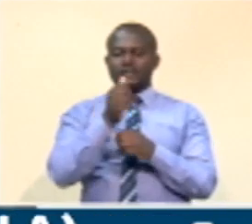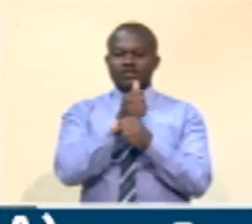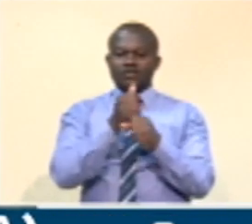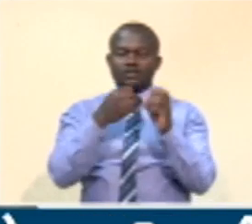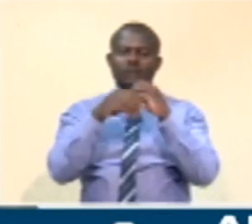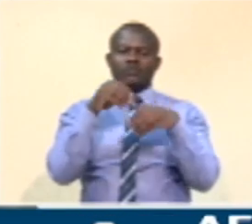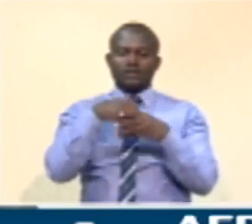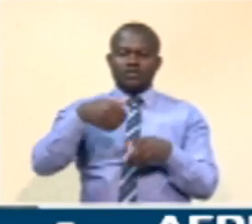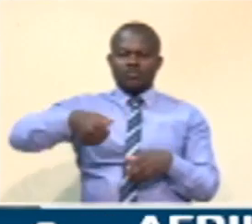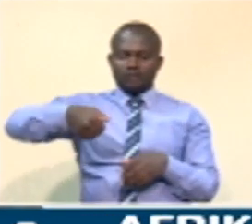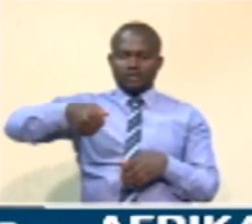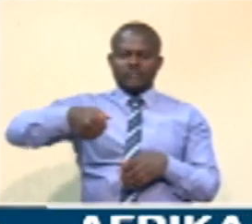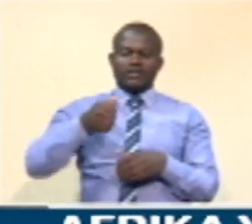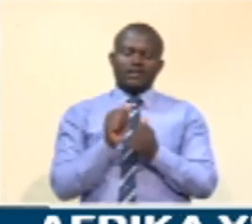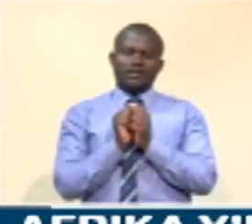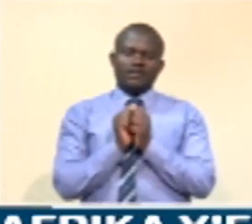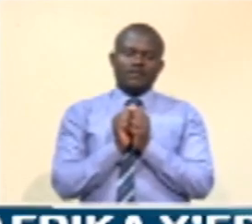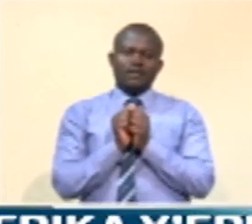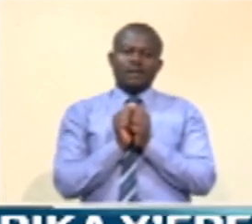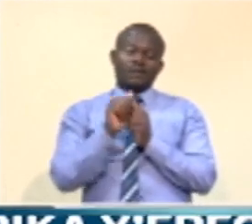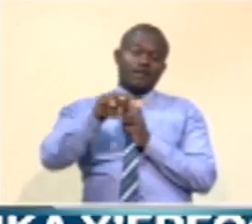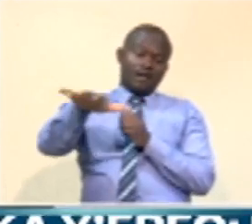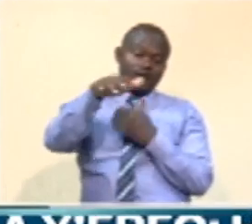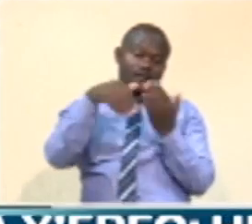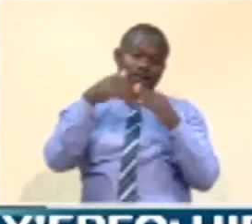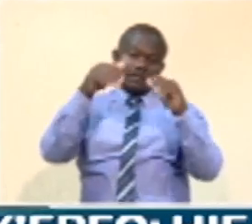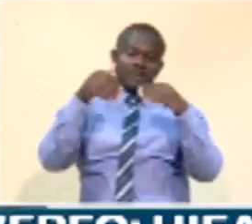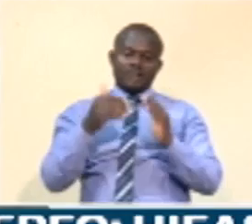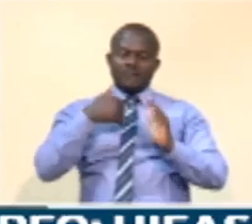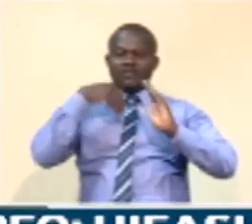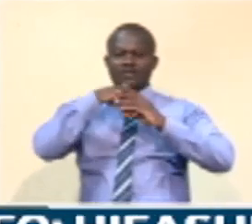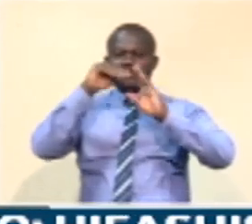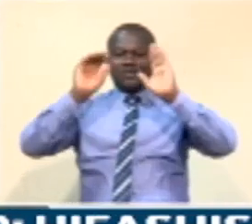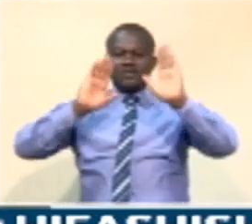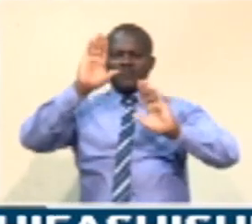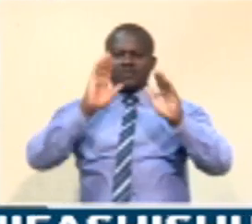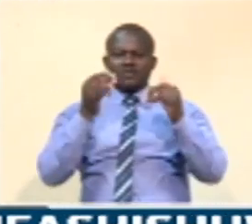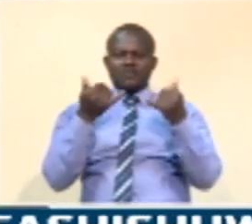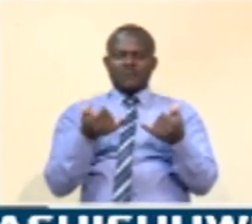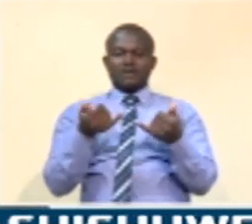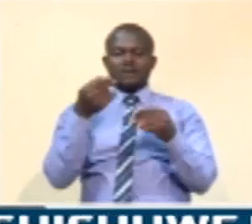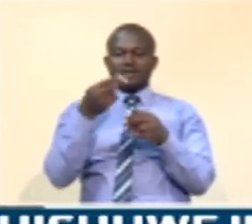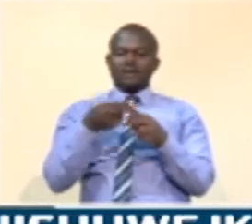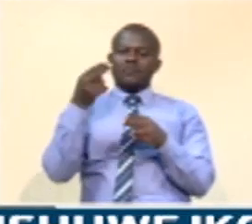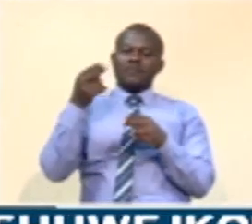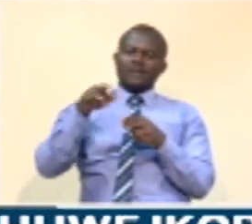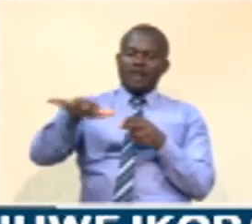mambaraje y'umuhondo hari abahinzi bafite mu ruhare n'uru turita